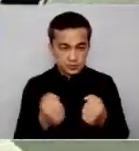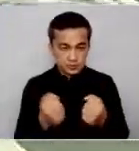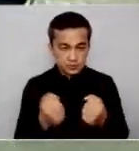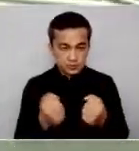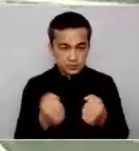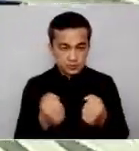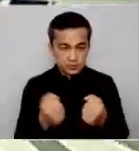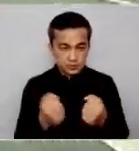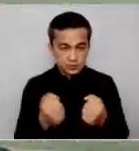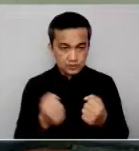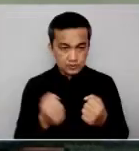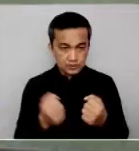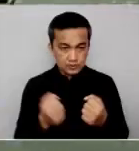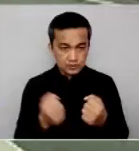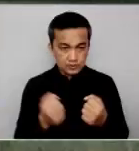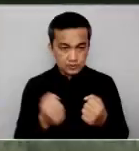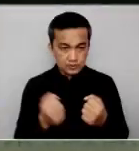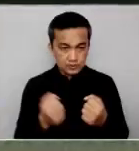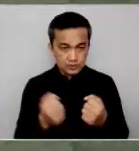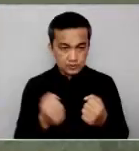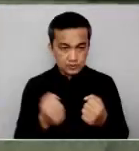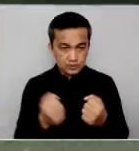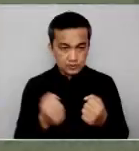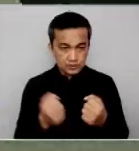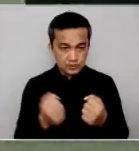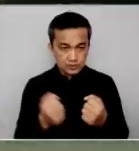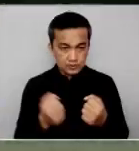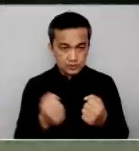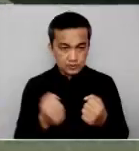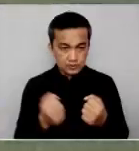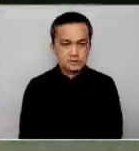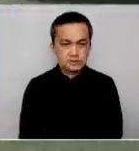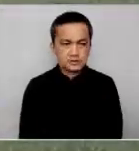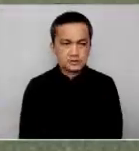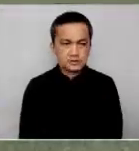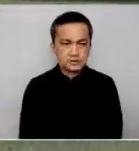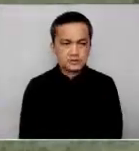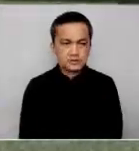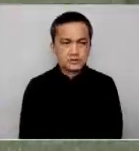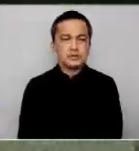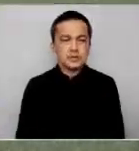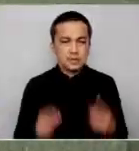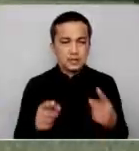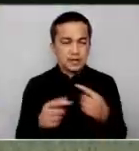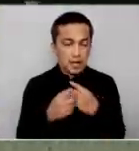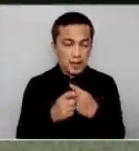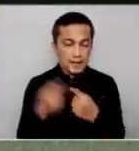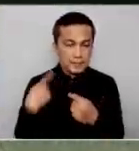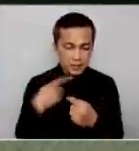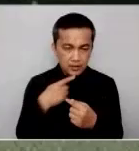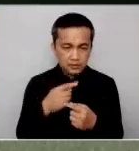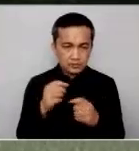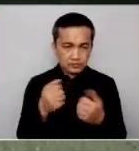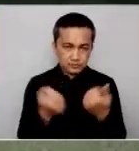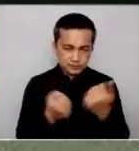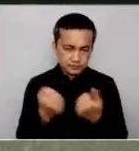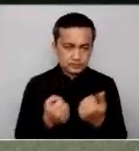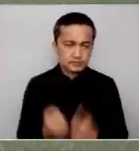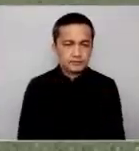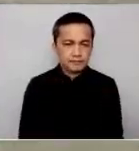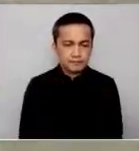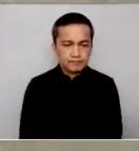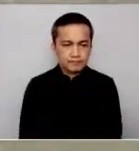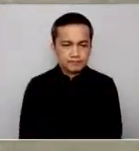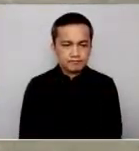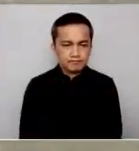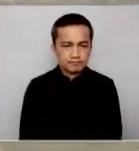bilang alternatibo. Nagdagdag na rin ng traffic enforcer ang ahensya para gabayan ang mga motorista. Jess